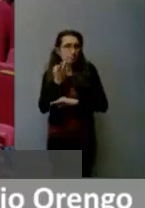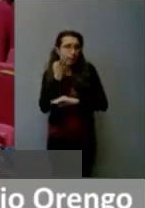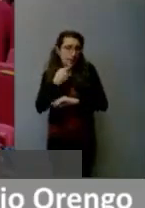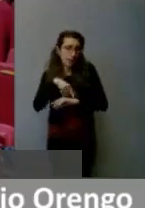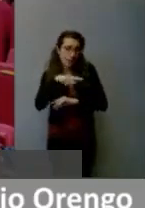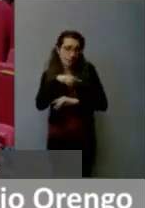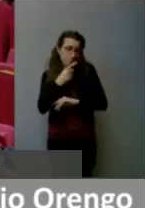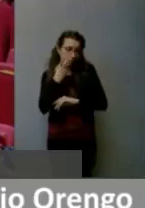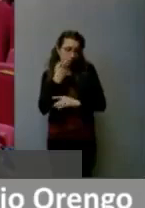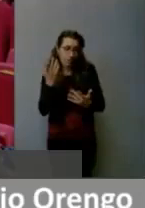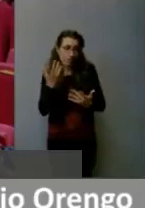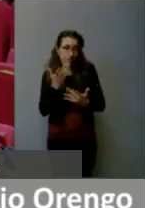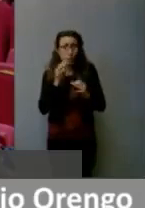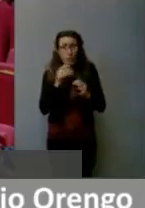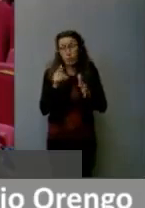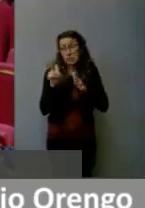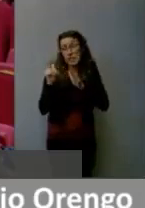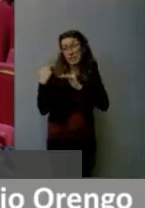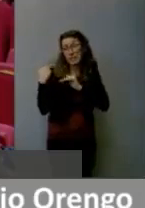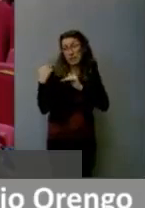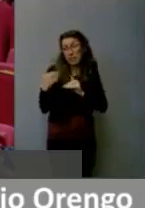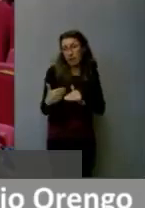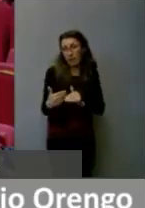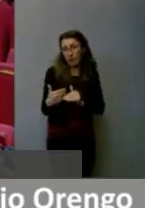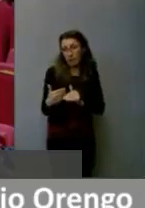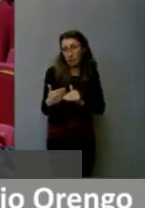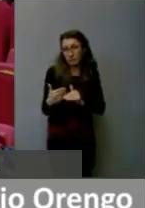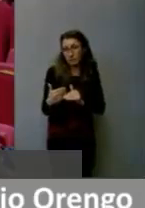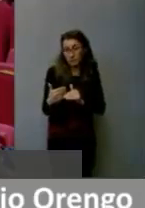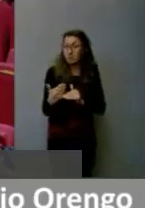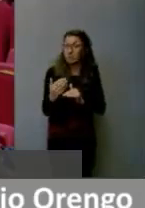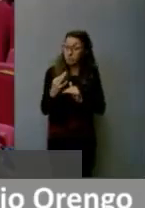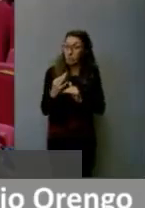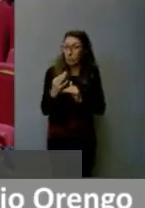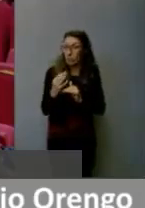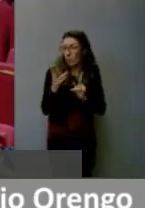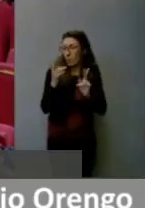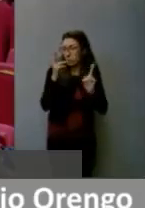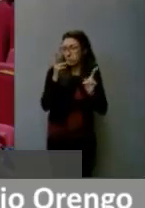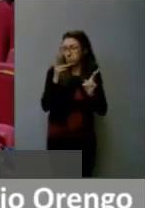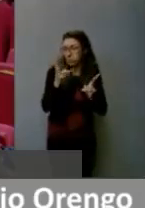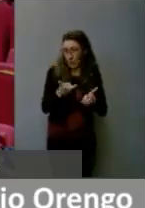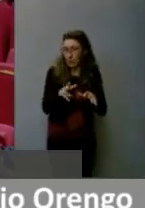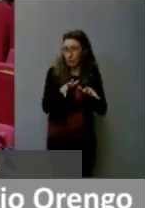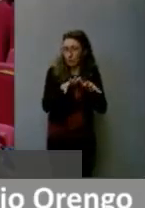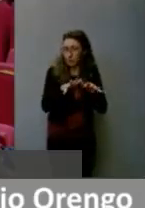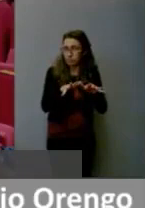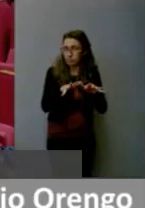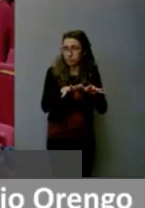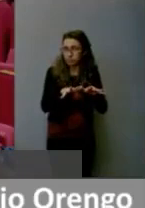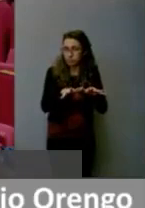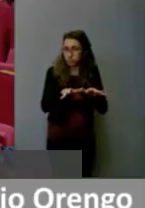queste ultime settimane, dove si è ulteriormente, crediamo, ecco,